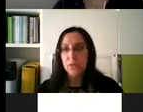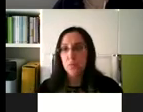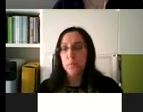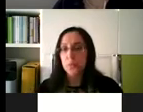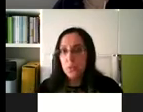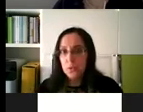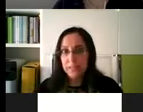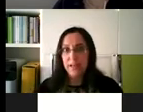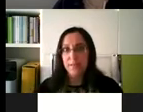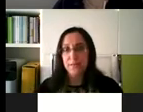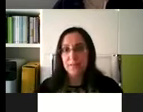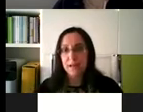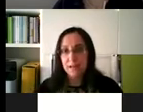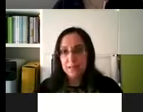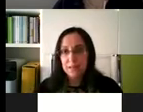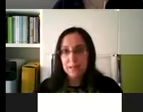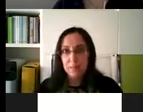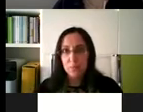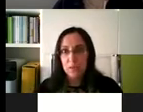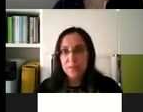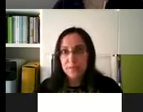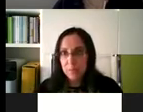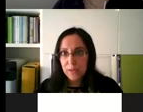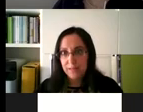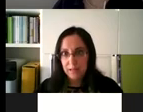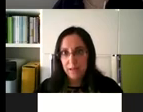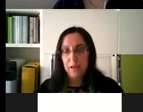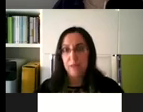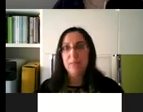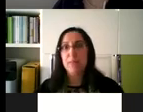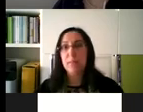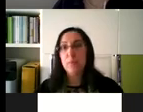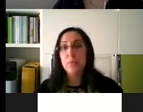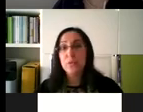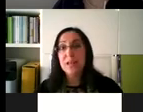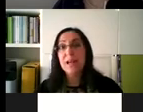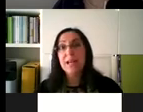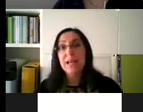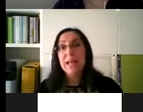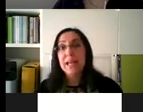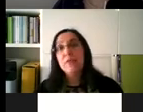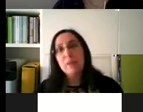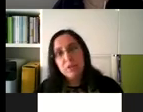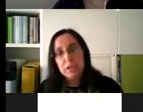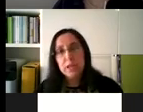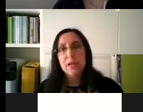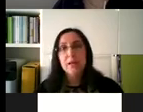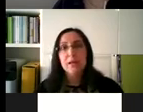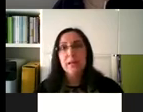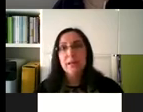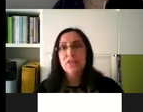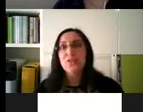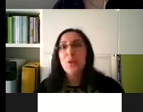stilato un protocollo di intesa tra appunto la ministra Bonetti alla famiglia e pari opportunità e le farmacie